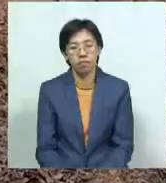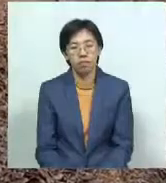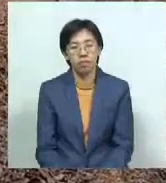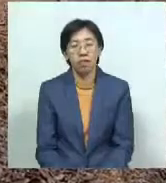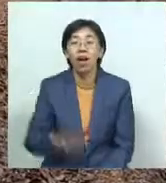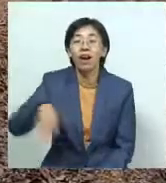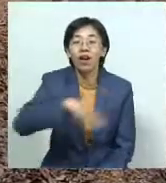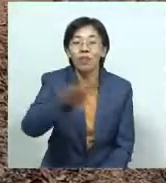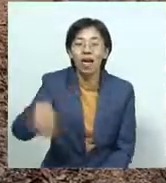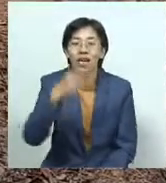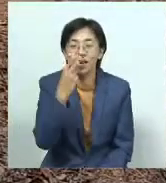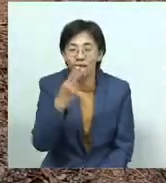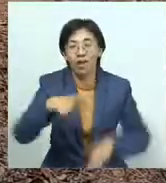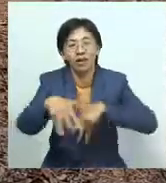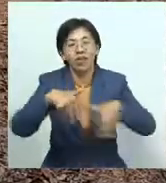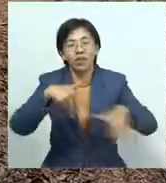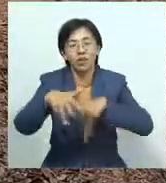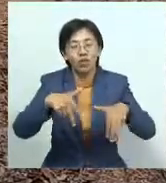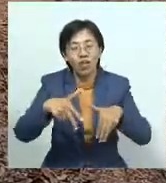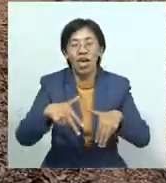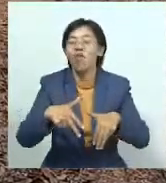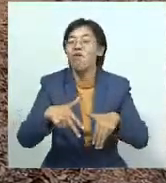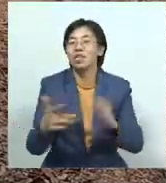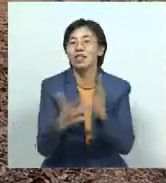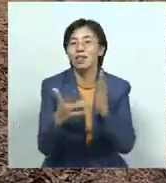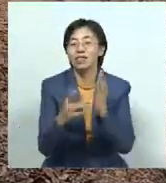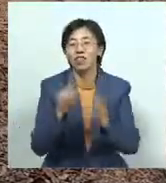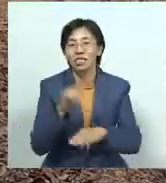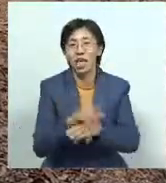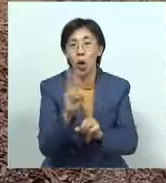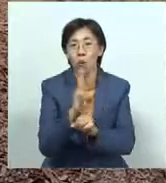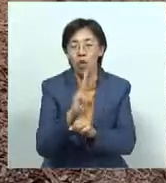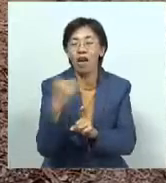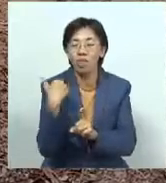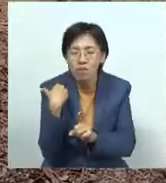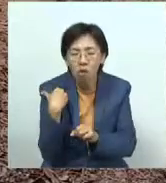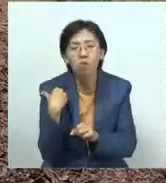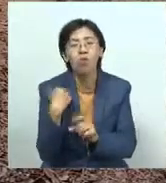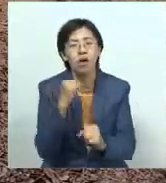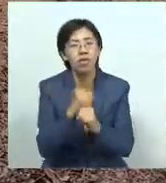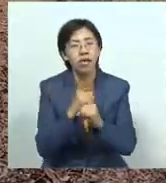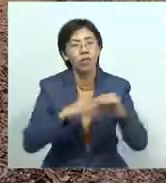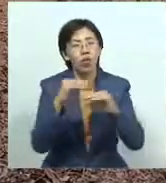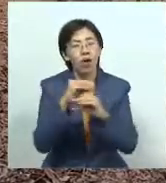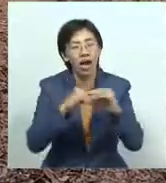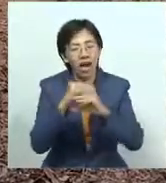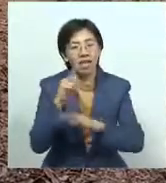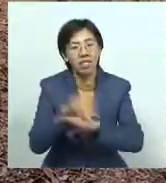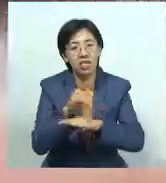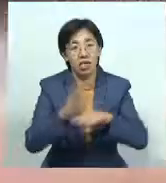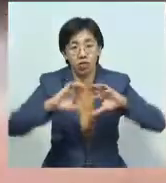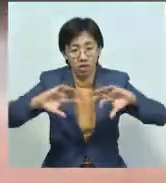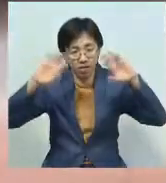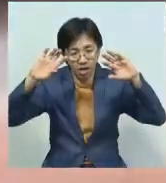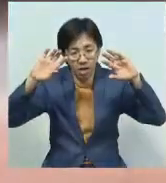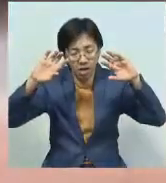คุณผู้ชมคะนี่แหละค่ะชุมชนดิจิทัลต้นแบบนะคะที่ถือว่าประสบความสำเร็จจากการดำเนินโครงการเน็ตประชารัฐของรัฐบาล